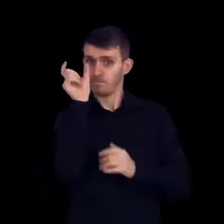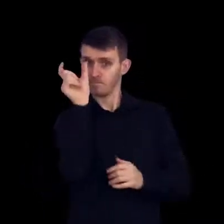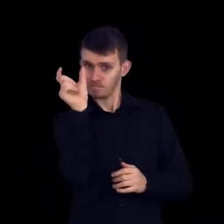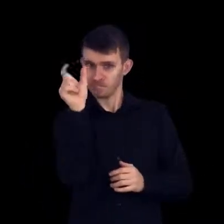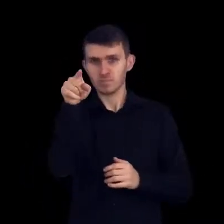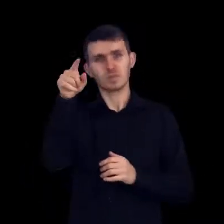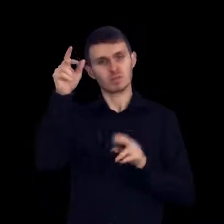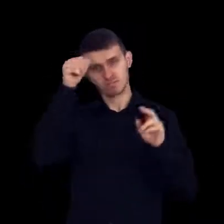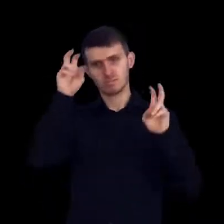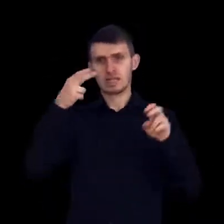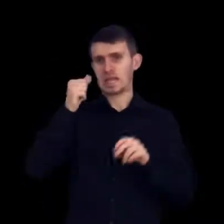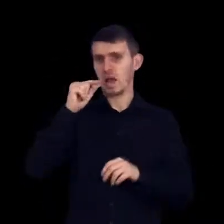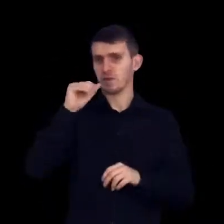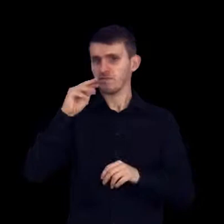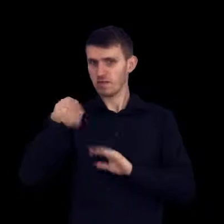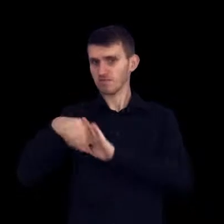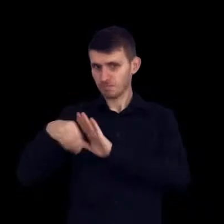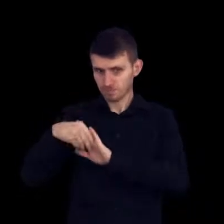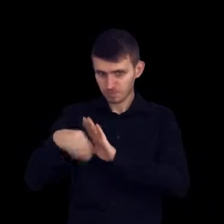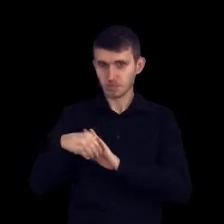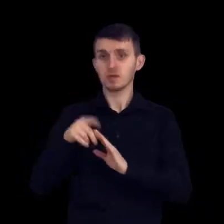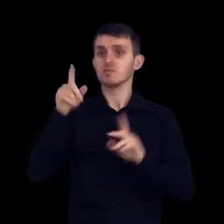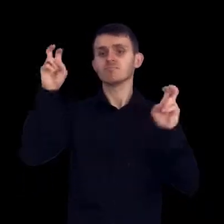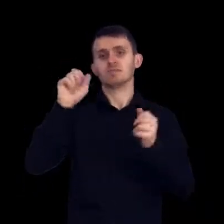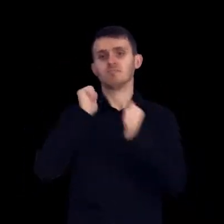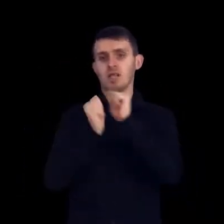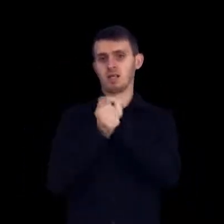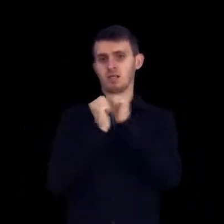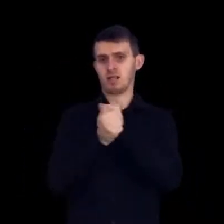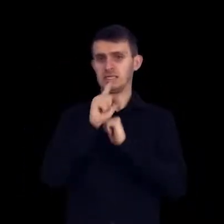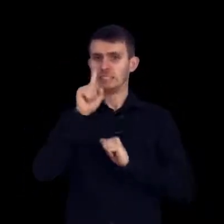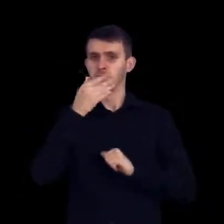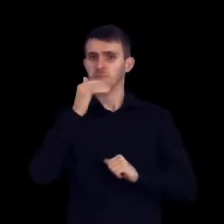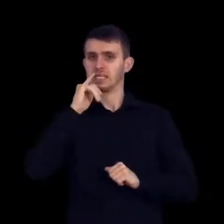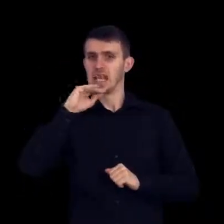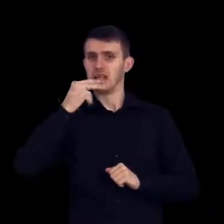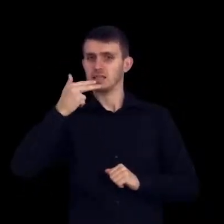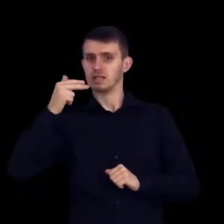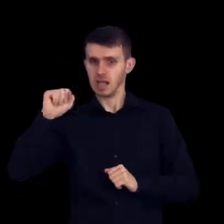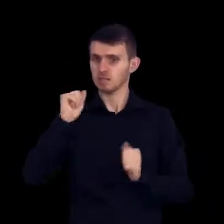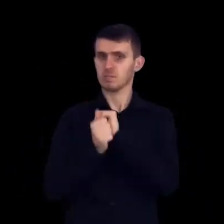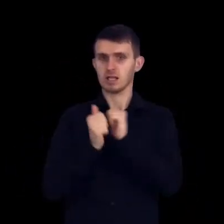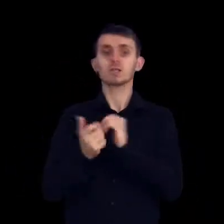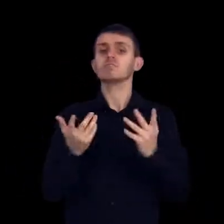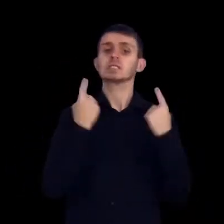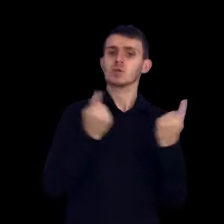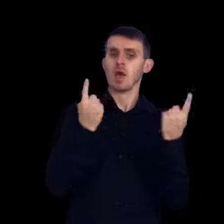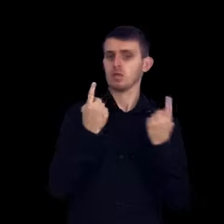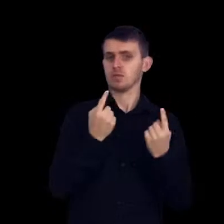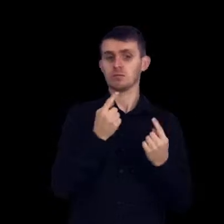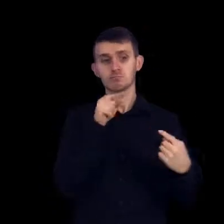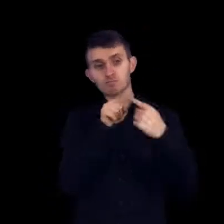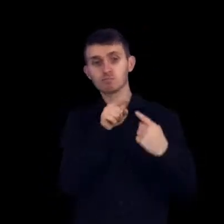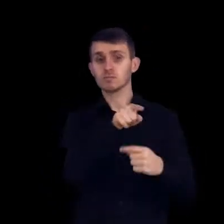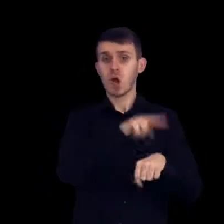mało zarobić dlatego ten składnik określający sumę napiwków w danej godzinie całe to słowo określa się mianem